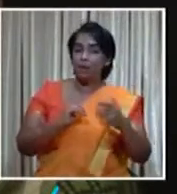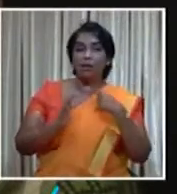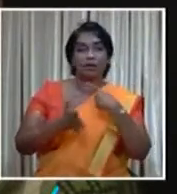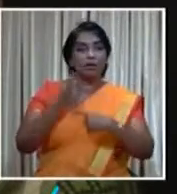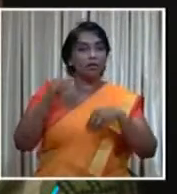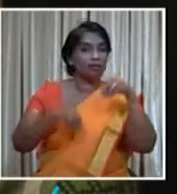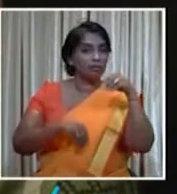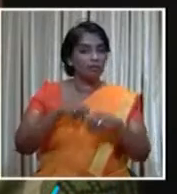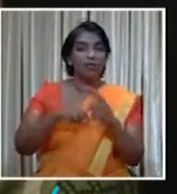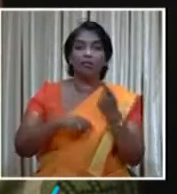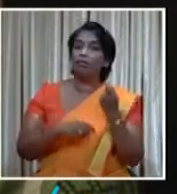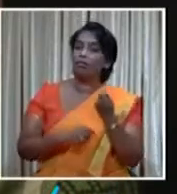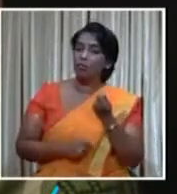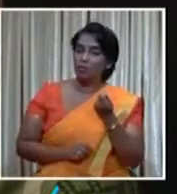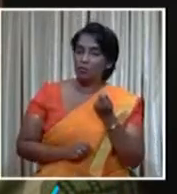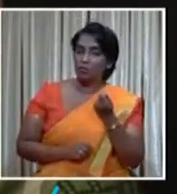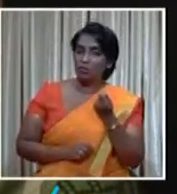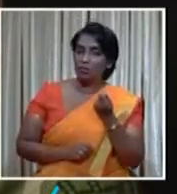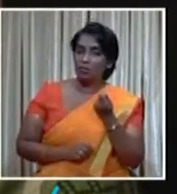දේශපාලන ආර්ථික සහ